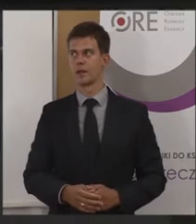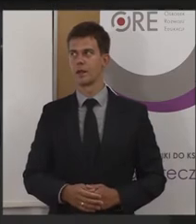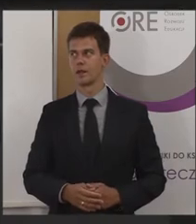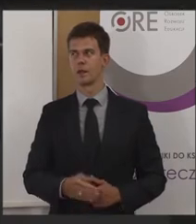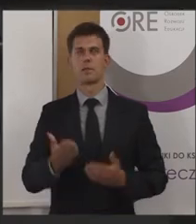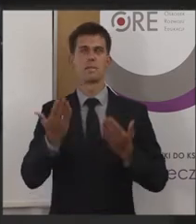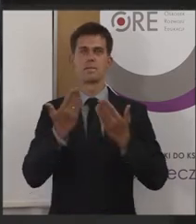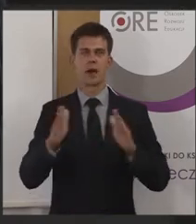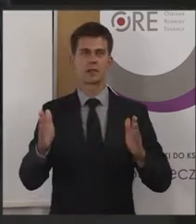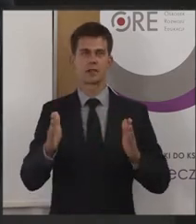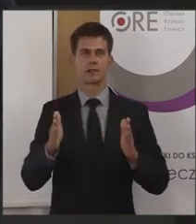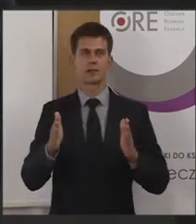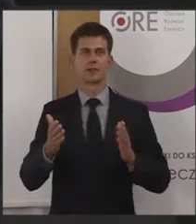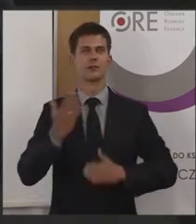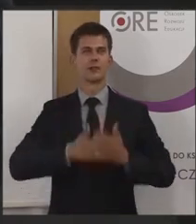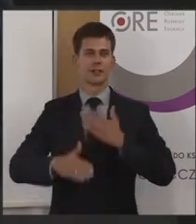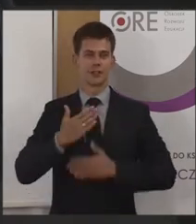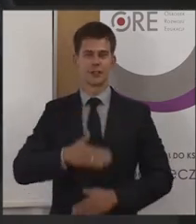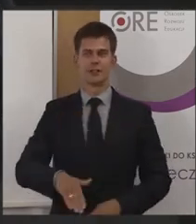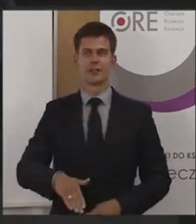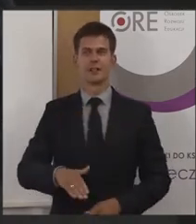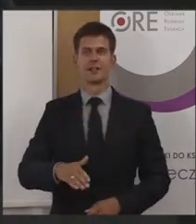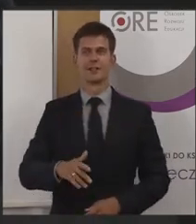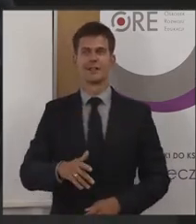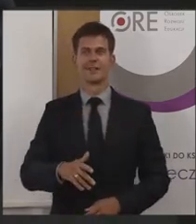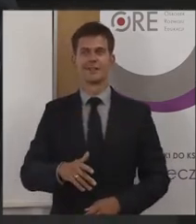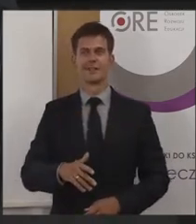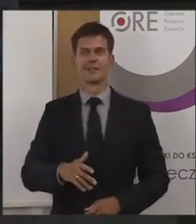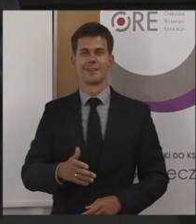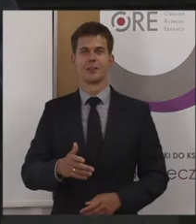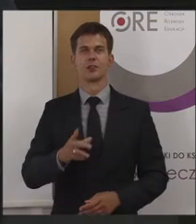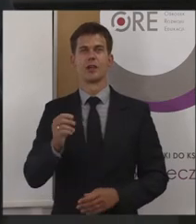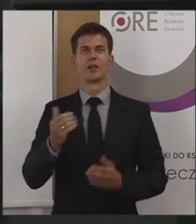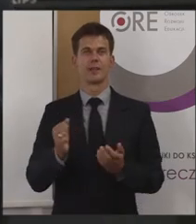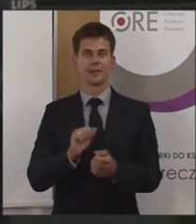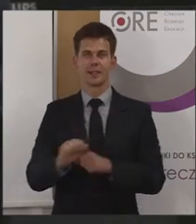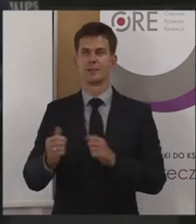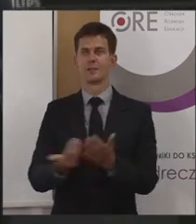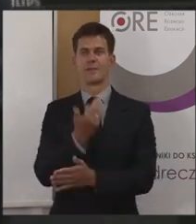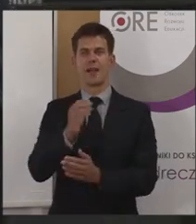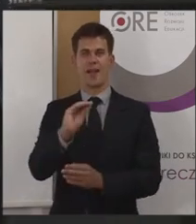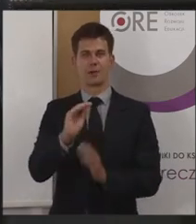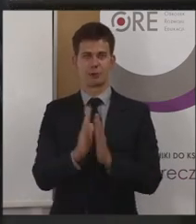Bardzo cieszy mnie kwestia tego, że powstają e-podręczniki,